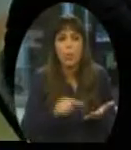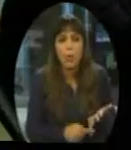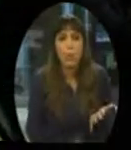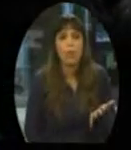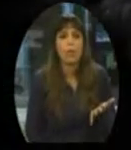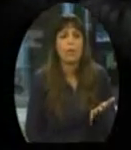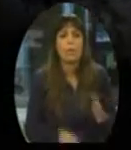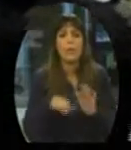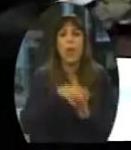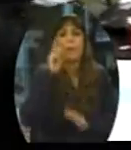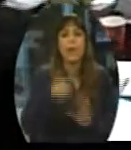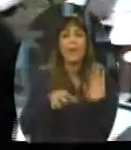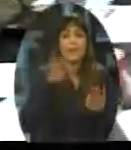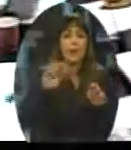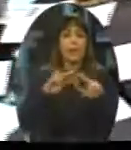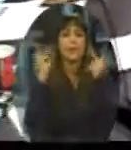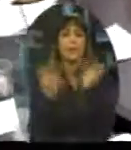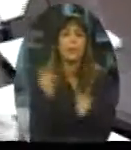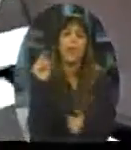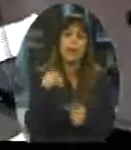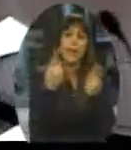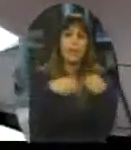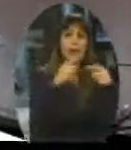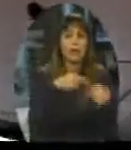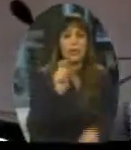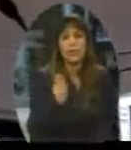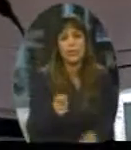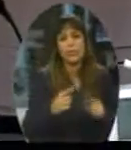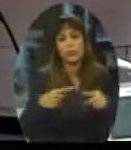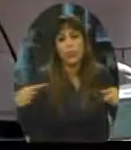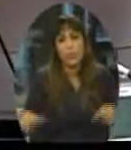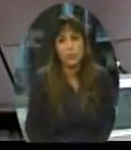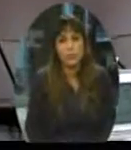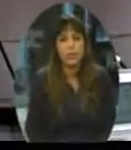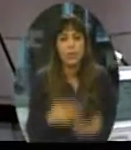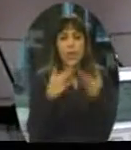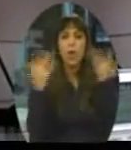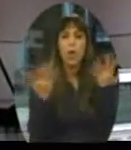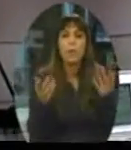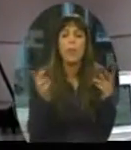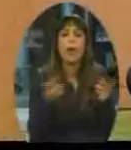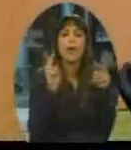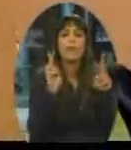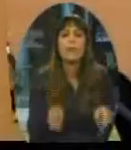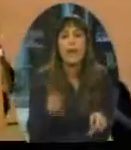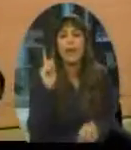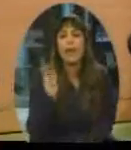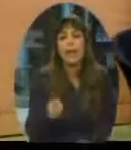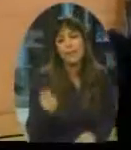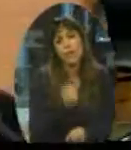החוק מחייב את נבחרי הציבור לבוא לוועדות הכנסת השונות, אך לא ברור כיצד ניתן לחייב אותם לעשות זאת